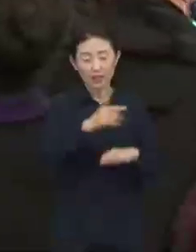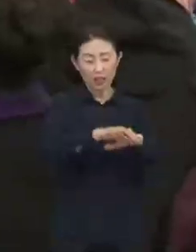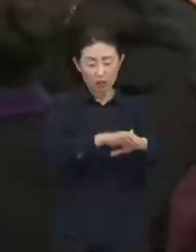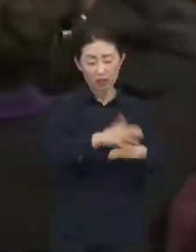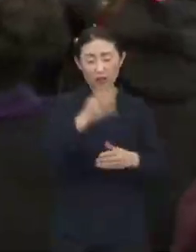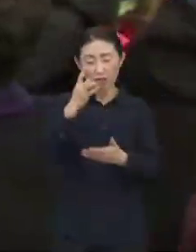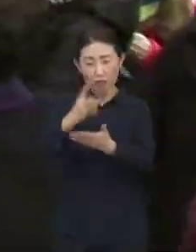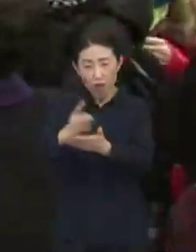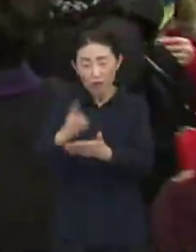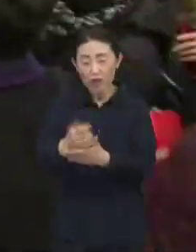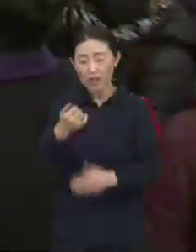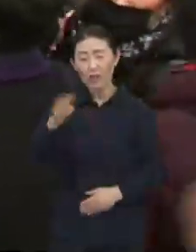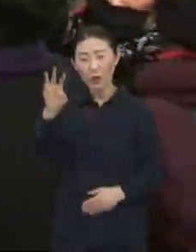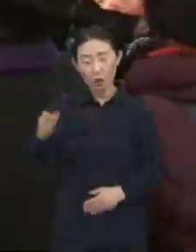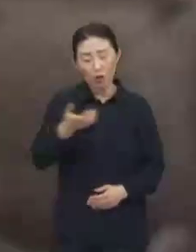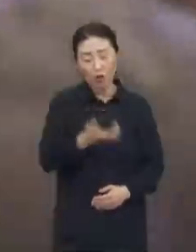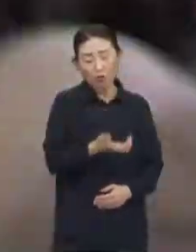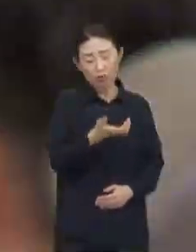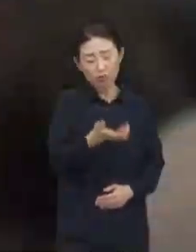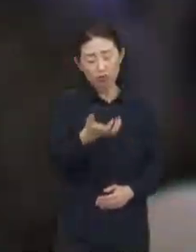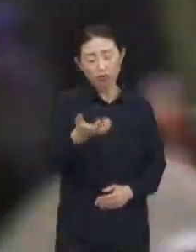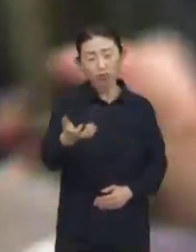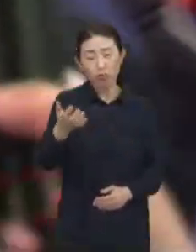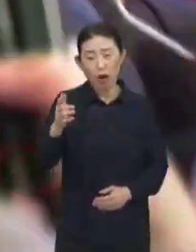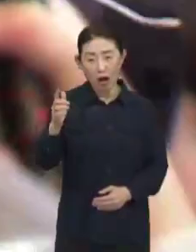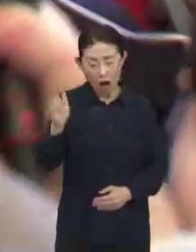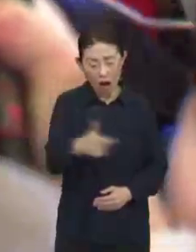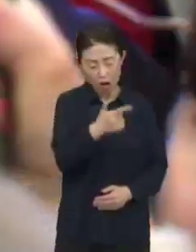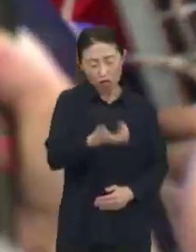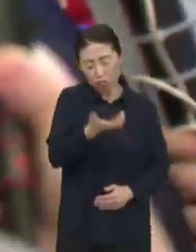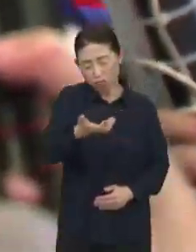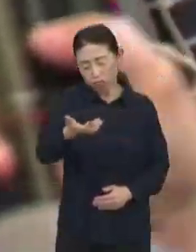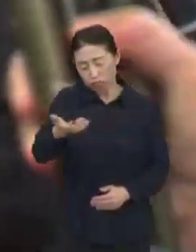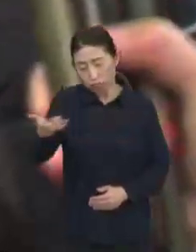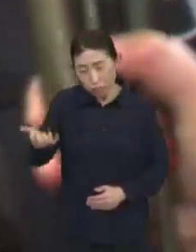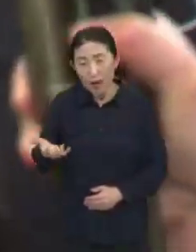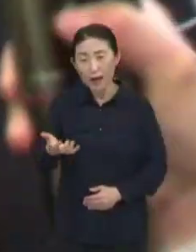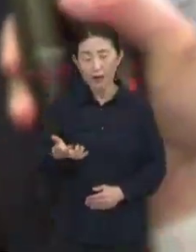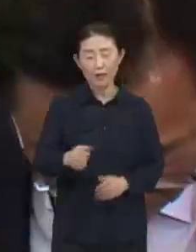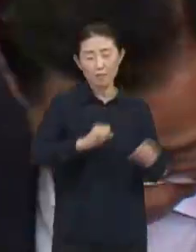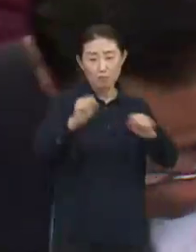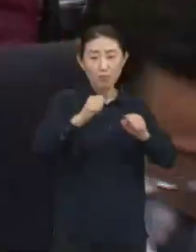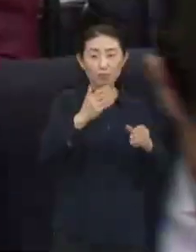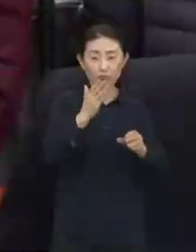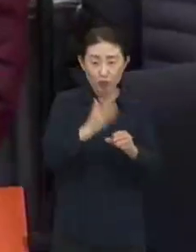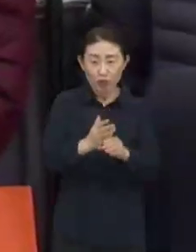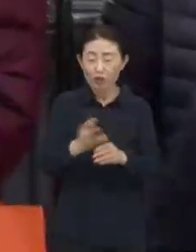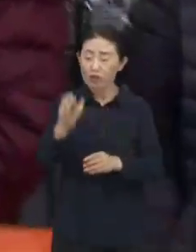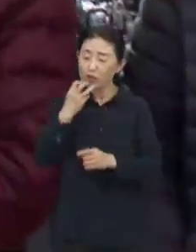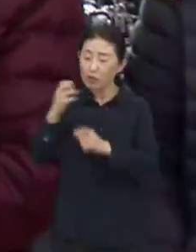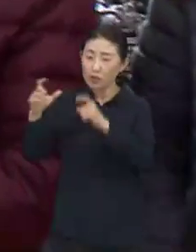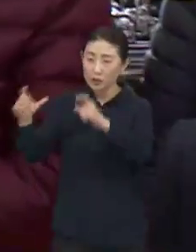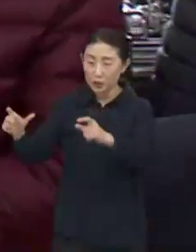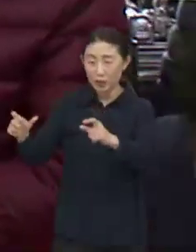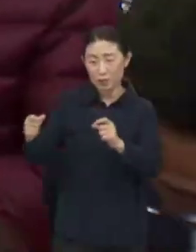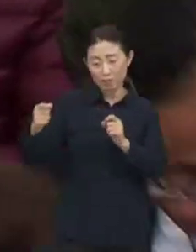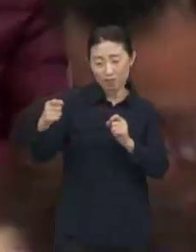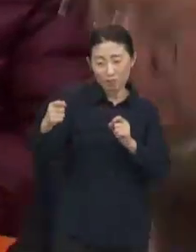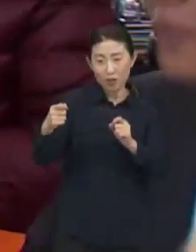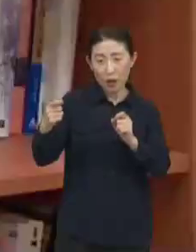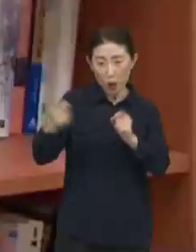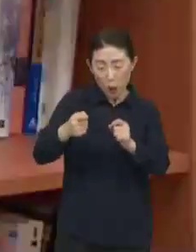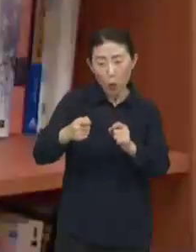대전과 천안, 세종을 따라 한 번에 움직이며 일정을 소화하는 행보를 보여 수도권 공약 지역과 접근성을